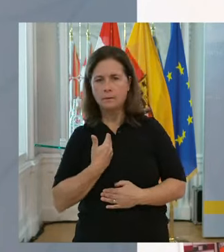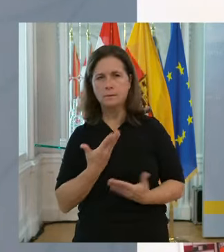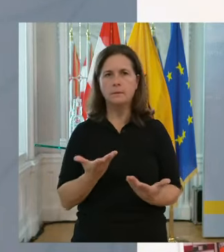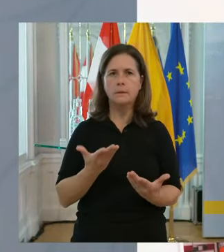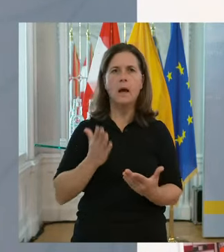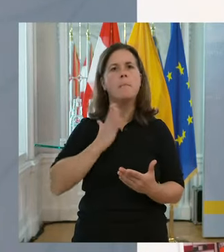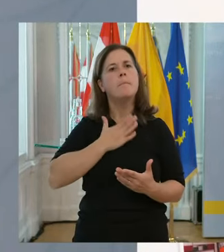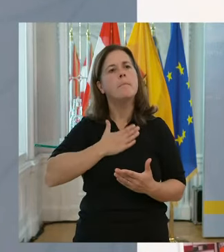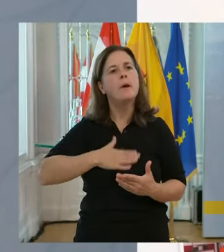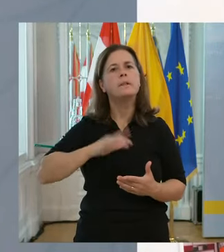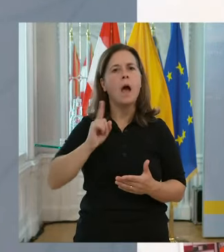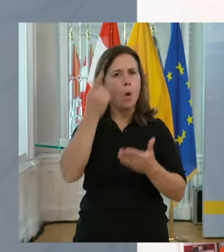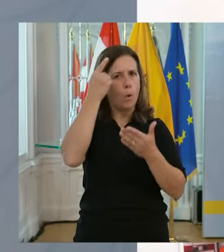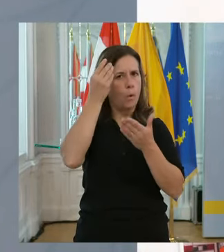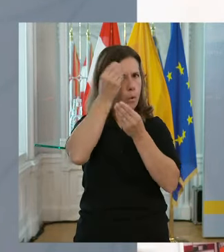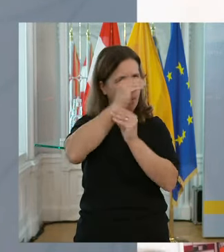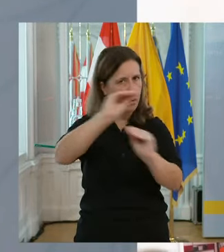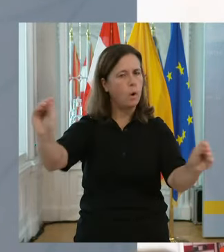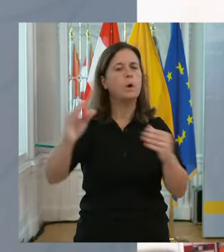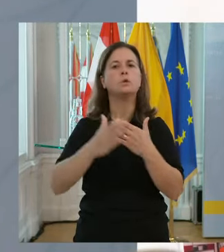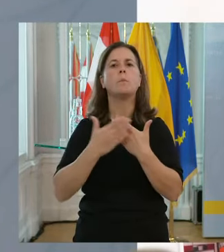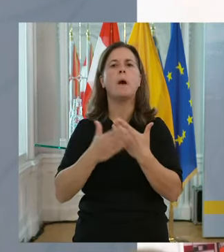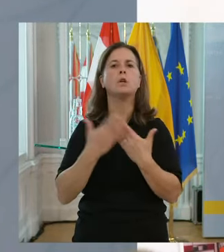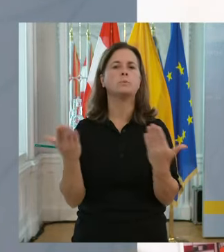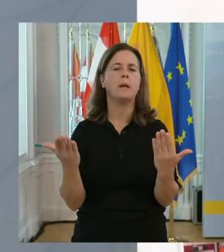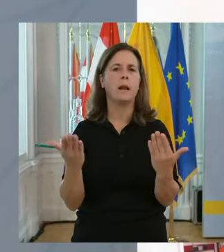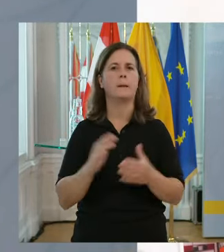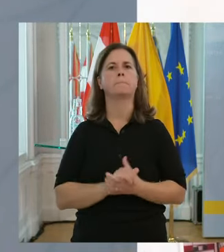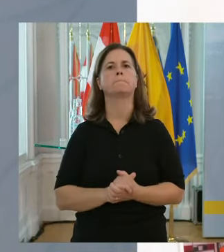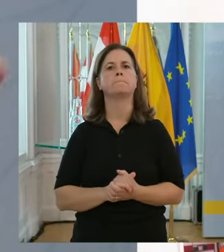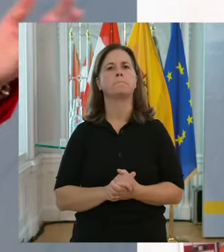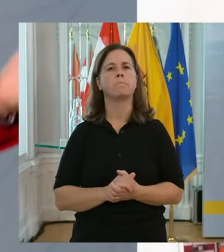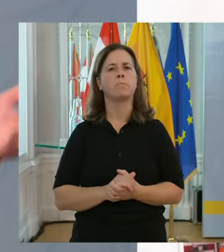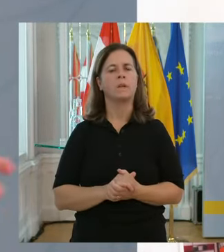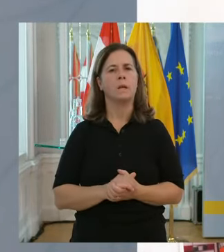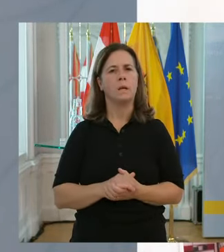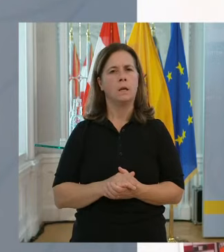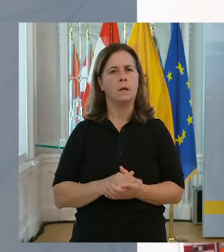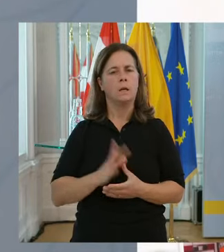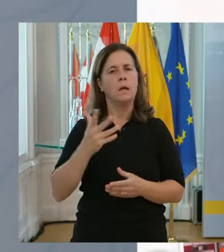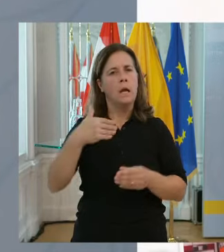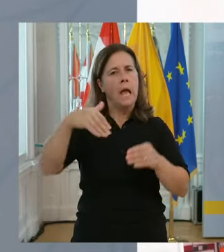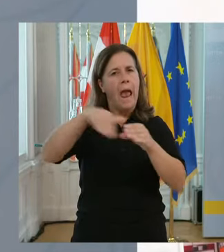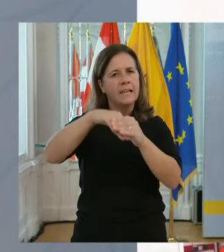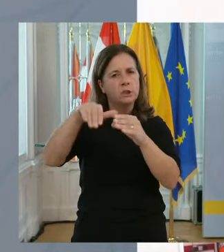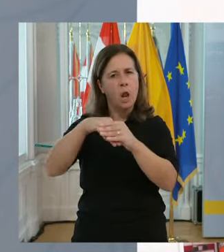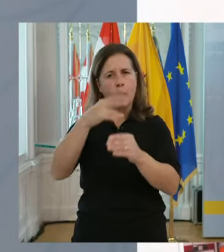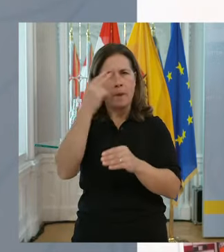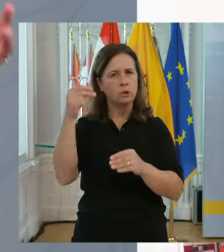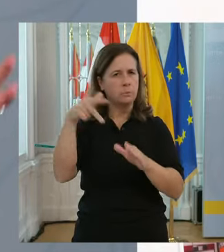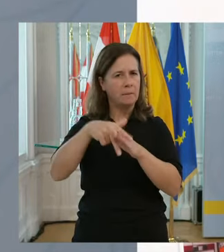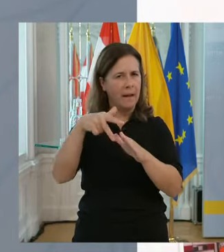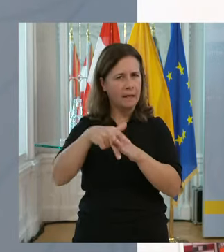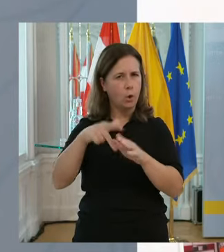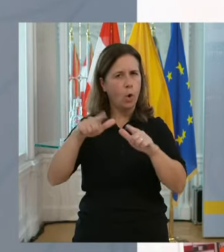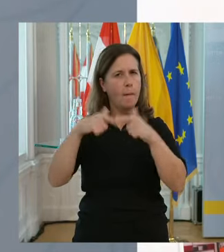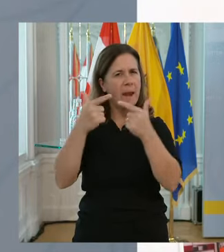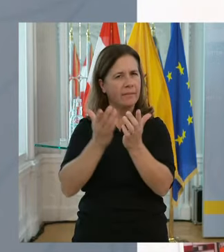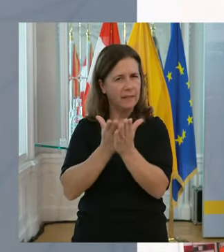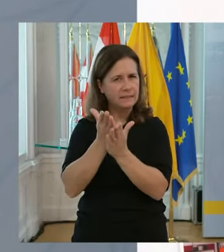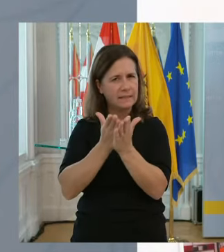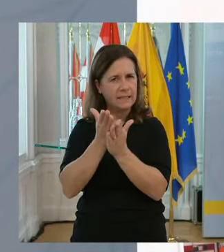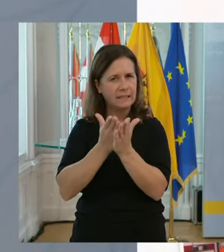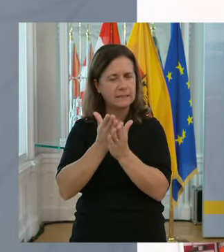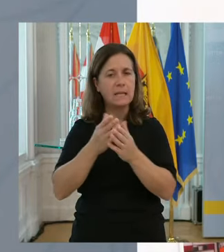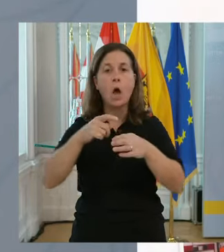Ihnen aber auch sagen, wir haben zum Beispiel bei der Einstellung der Menschen mit Behinderung im Landesdienst